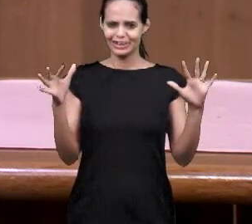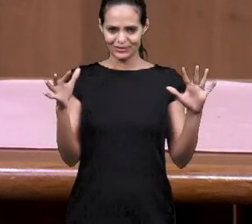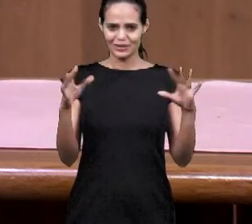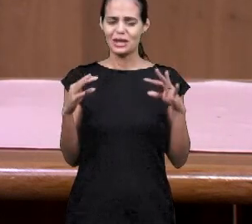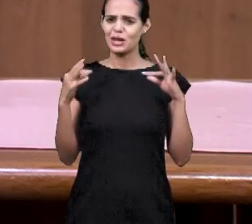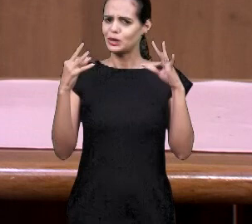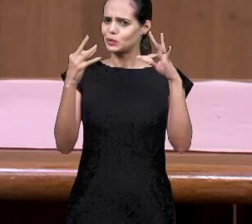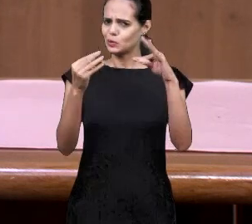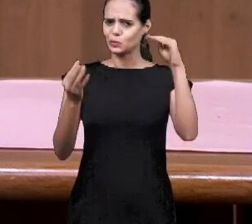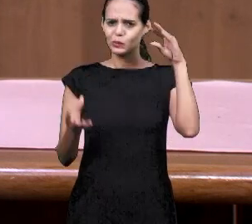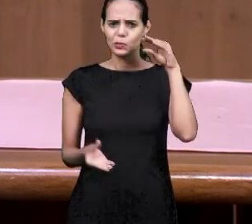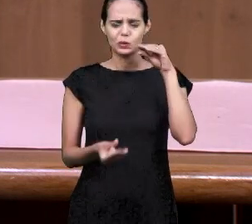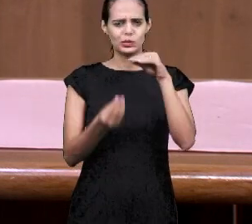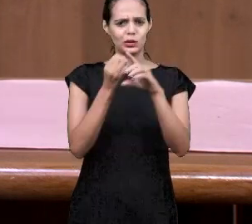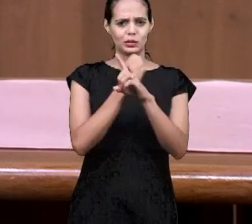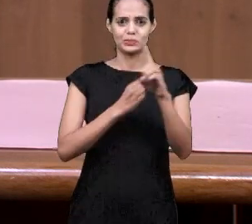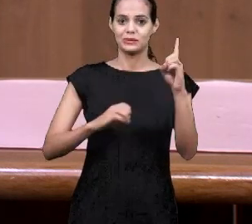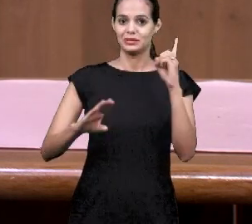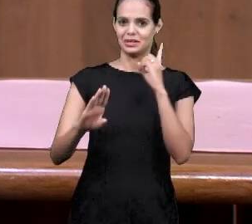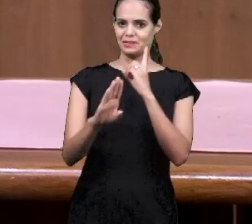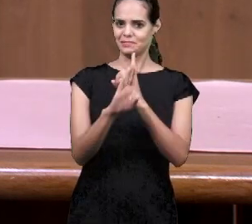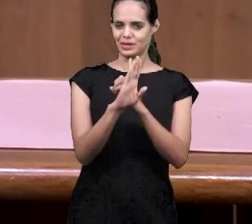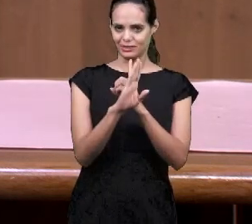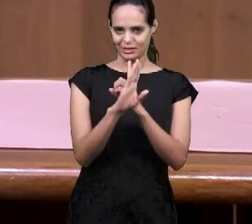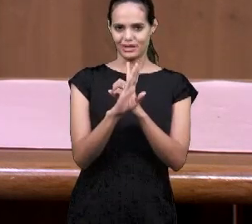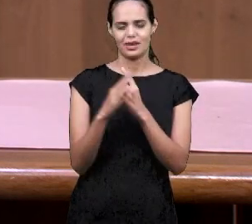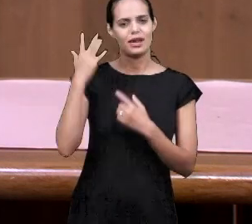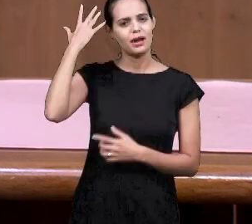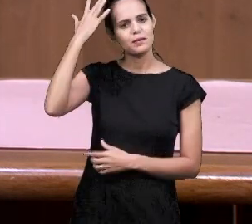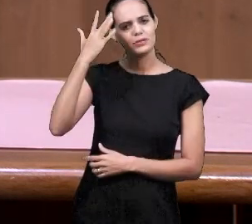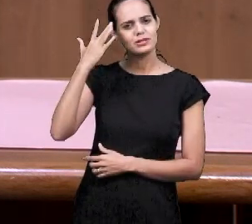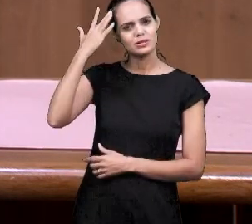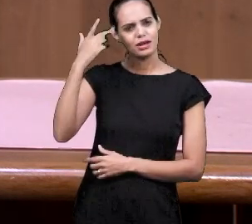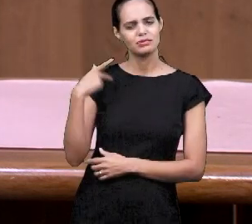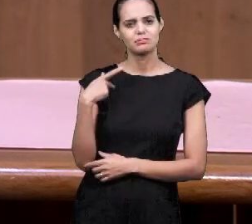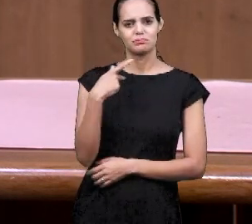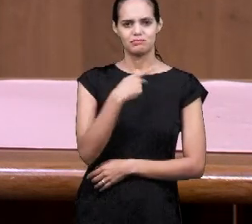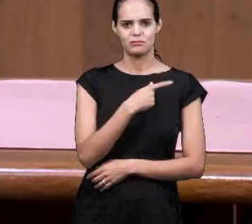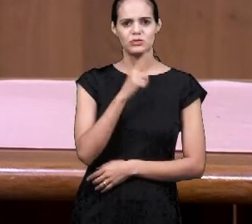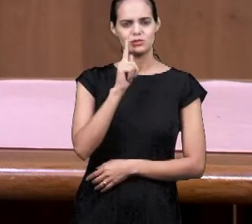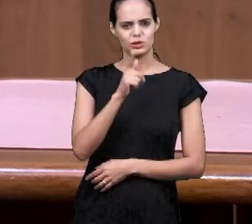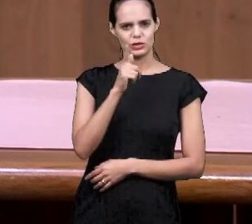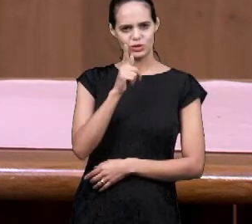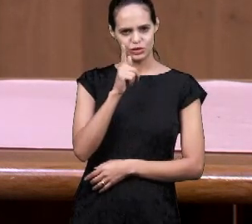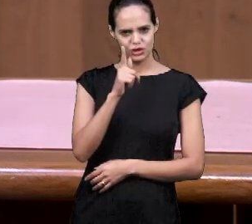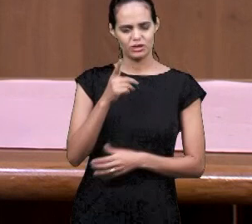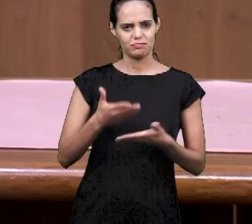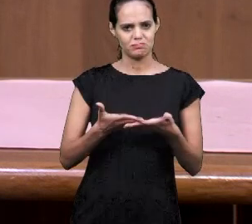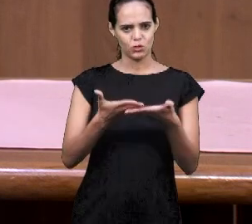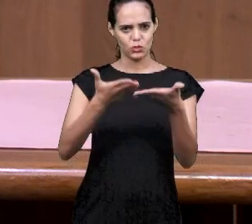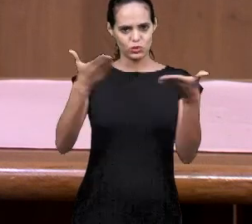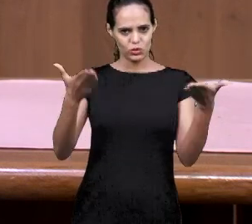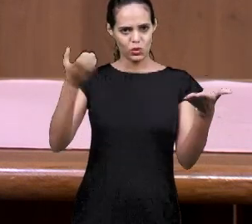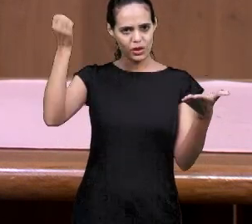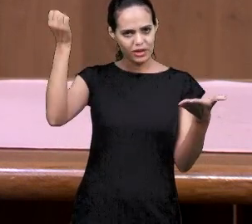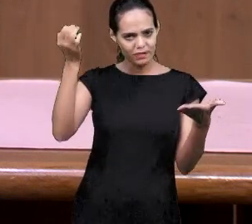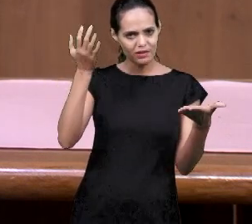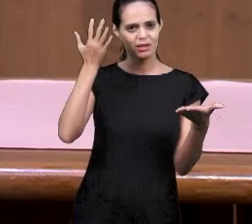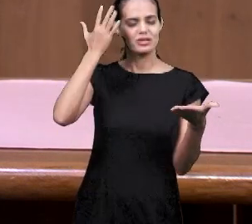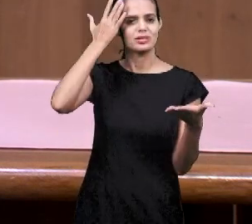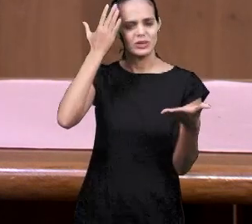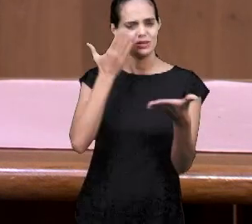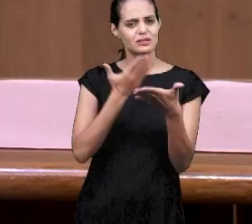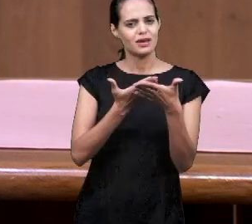dominicale, de la parole du passager d'éthique, apporté avec beaucoup de révélations, de réponses. Le cours des enfants, vous